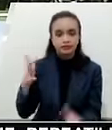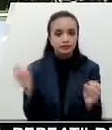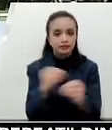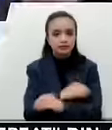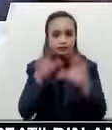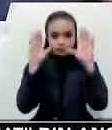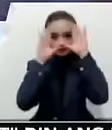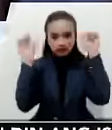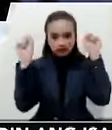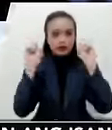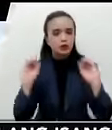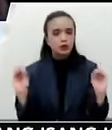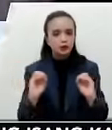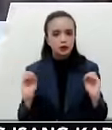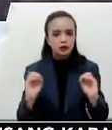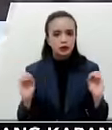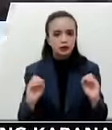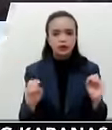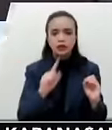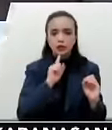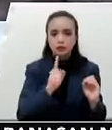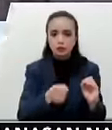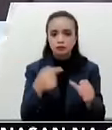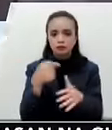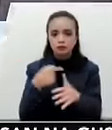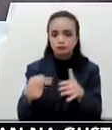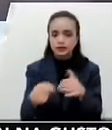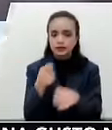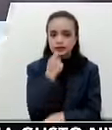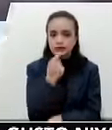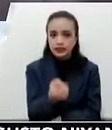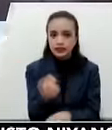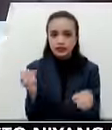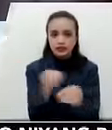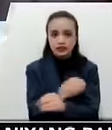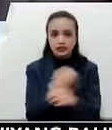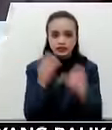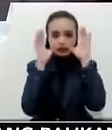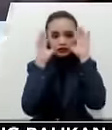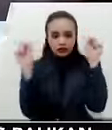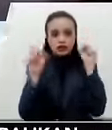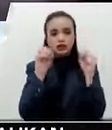pang inilalabas na opisyal na pahayag ang Malacañang o Presidential